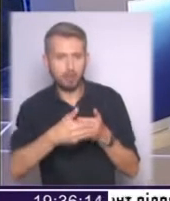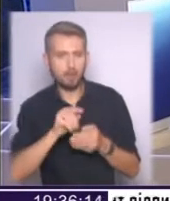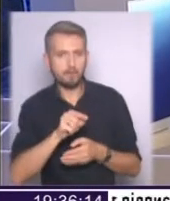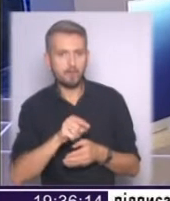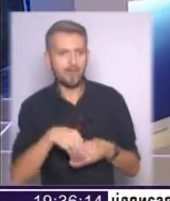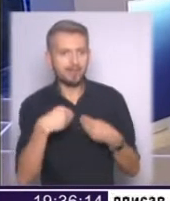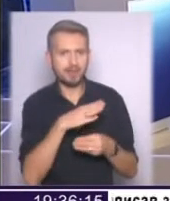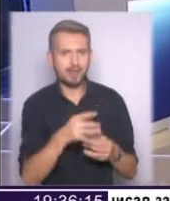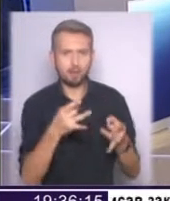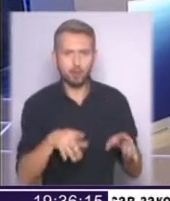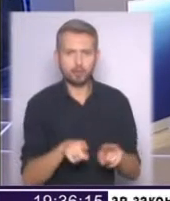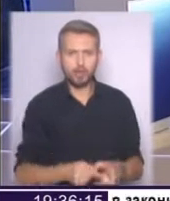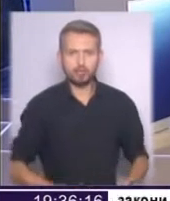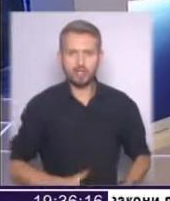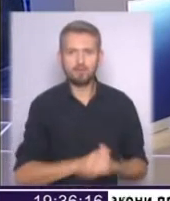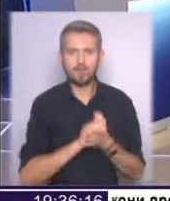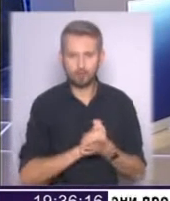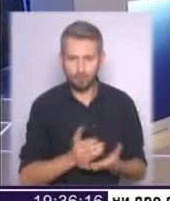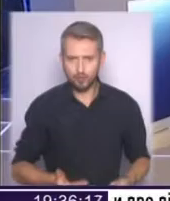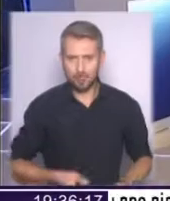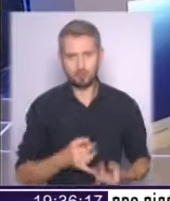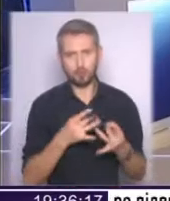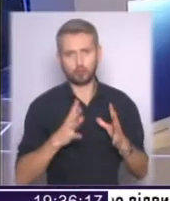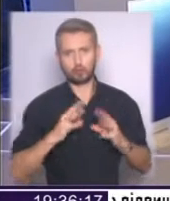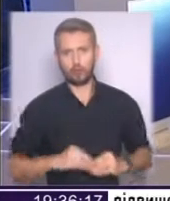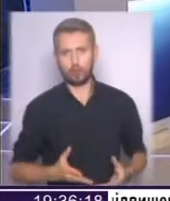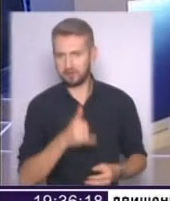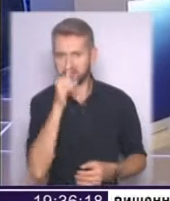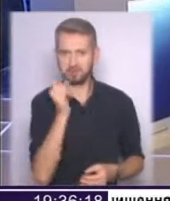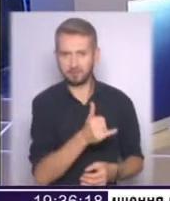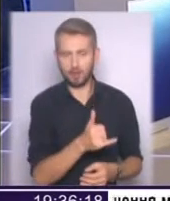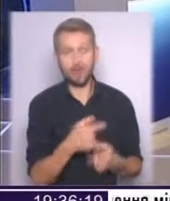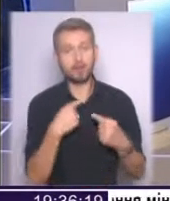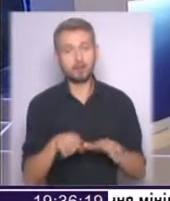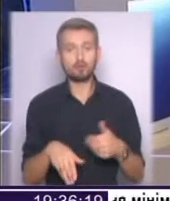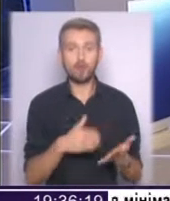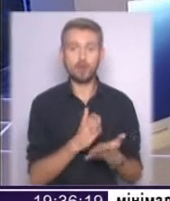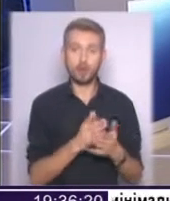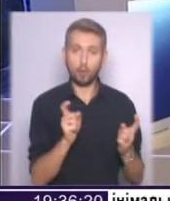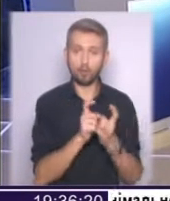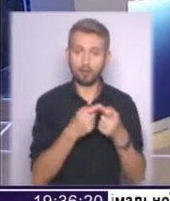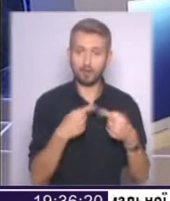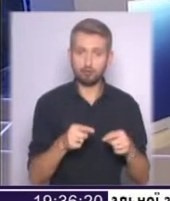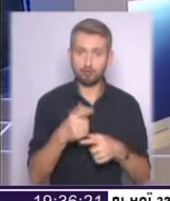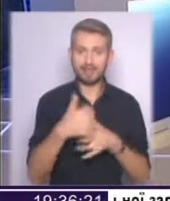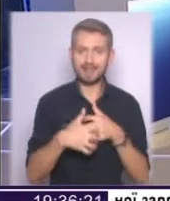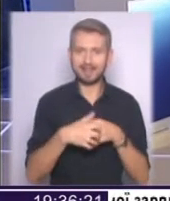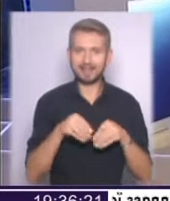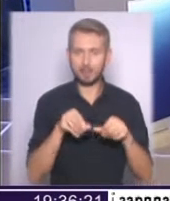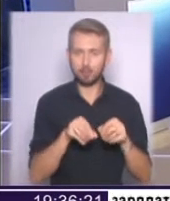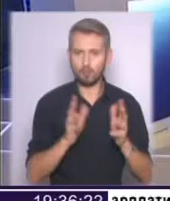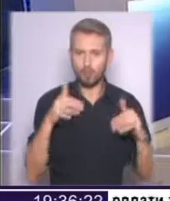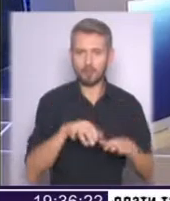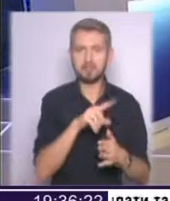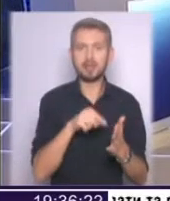так їм жити в мирному житті і просто заспокоїтися. З іншого боку, є конфлікти інші, середземноморські. Питання Сирії, від